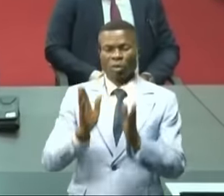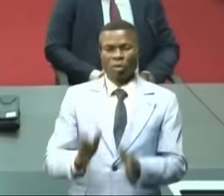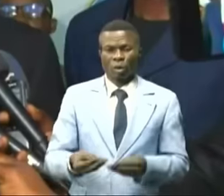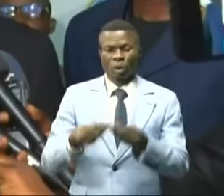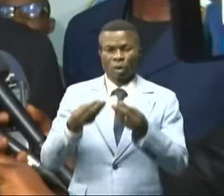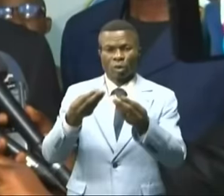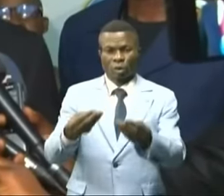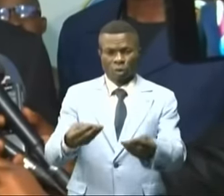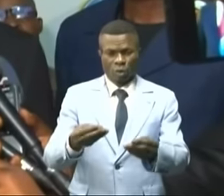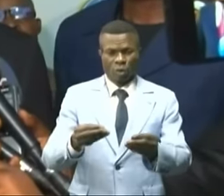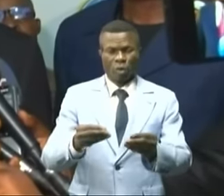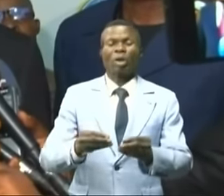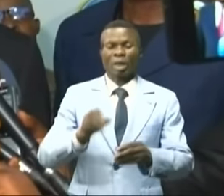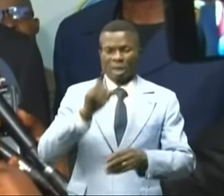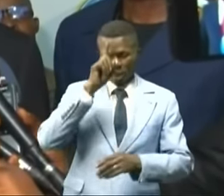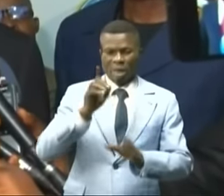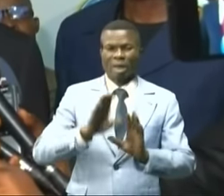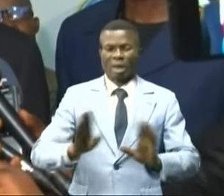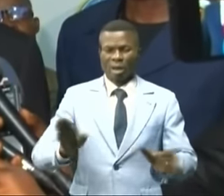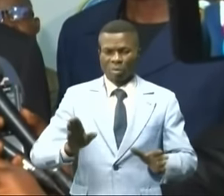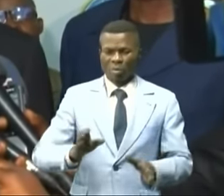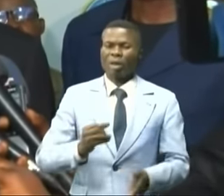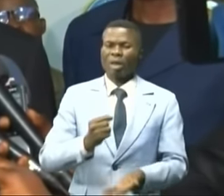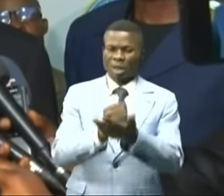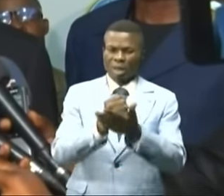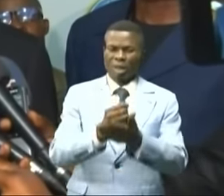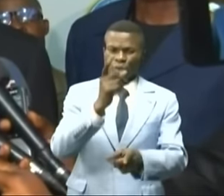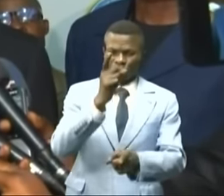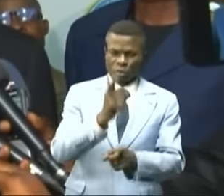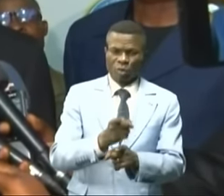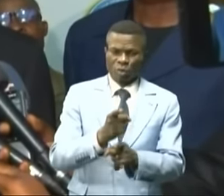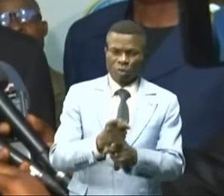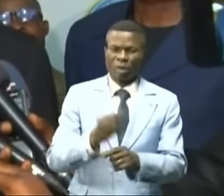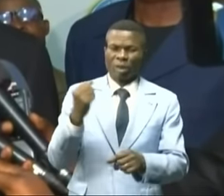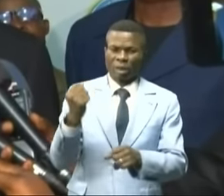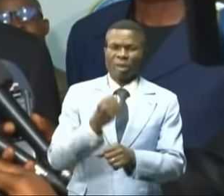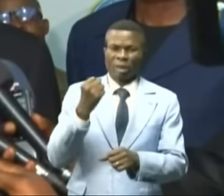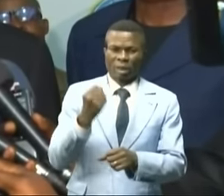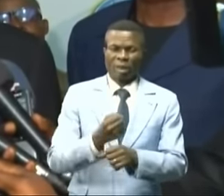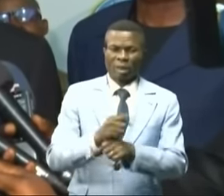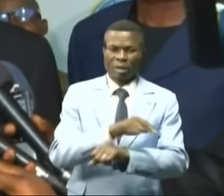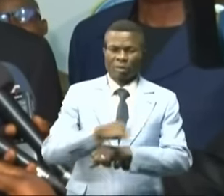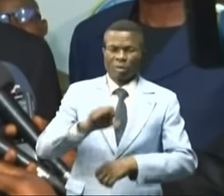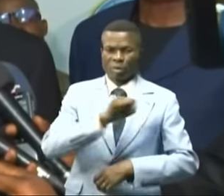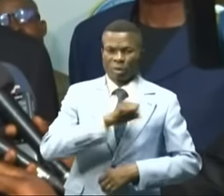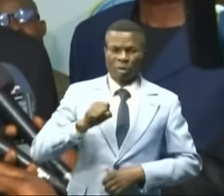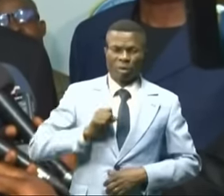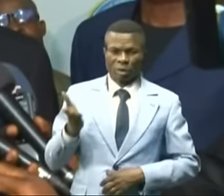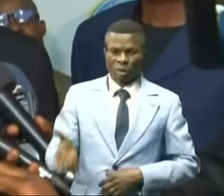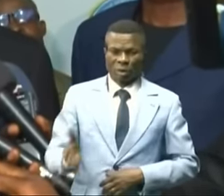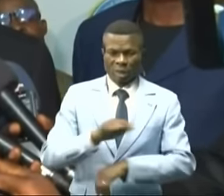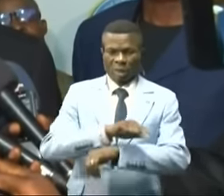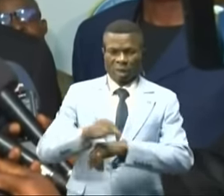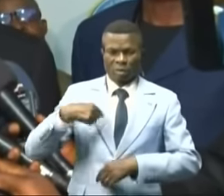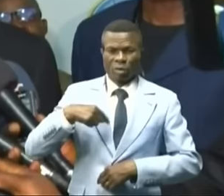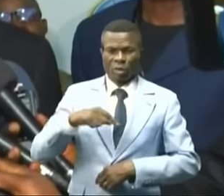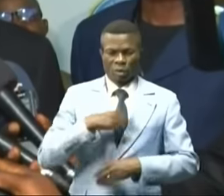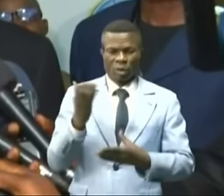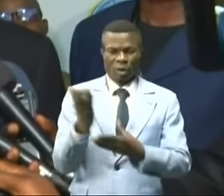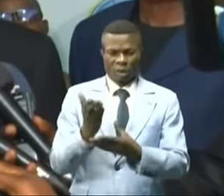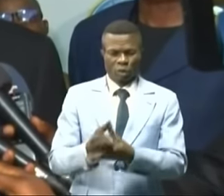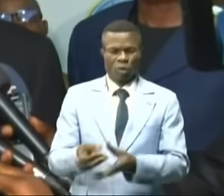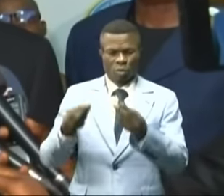aussi ce qu'il faut pour rendre effectif le fonctionnement de nos directions de la